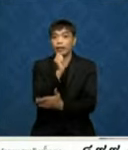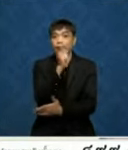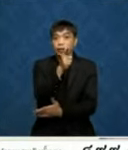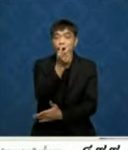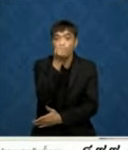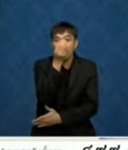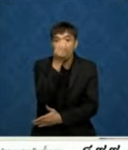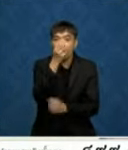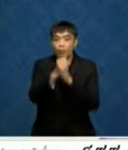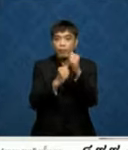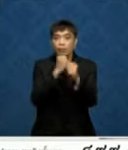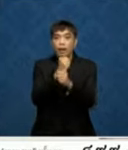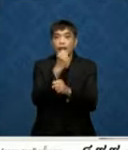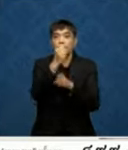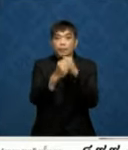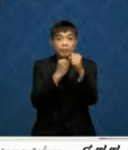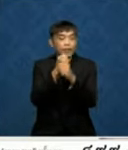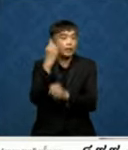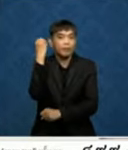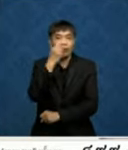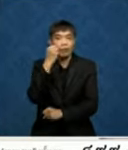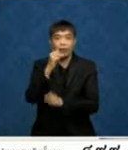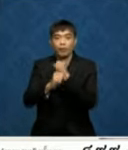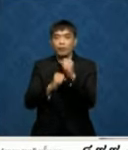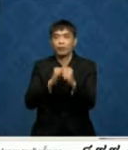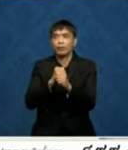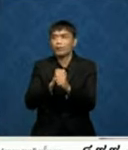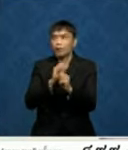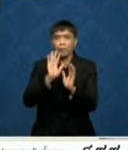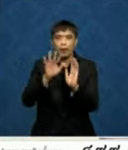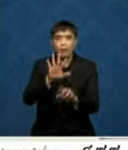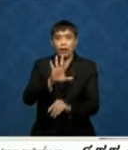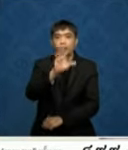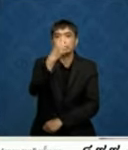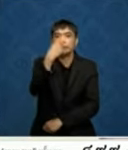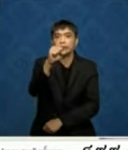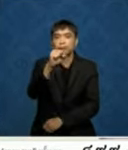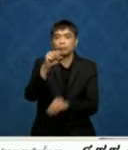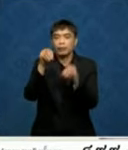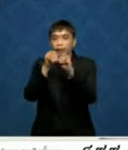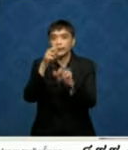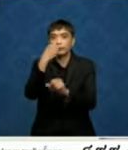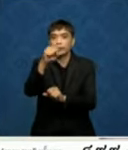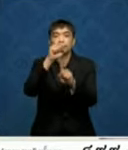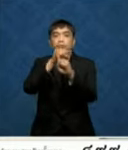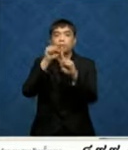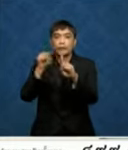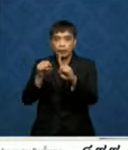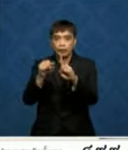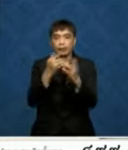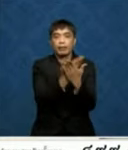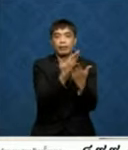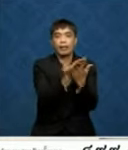ปีในงบประมาณรายจ่ายประจำปีเกือบเท่าร้อยละ10ของรายได้ที่เราหามา